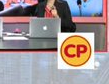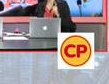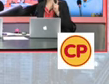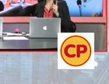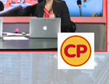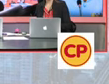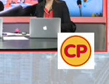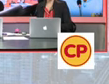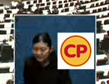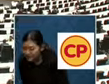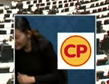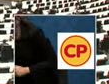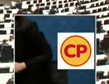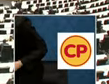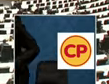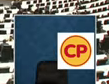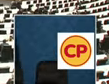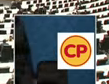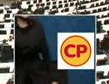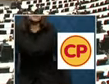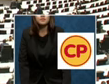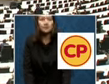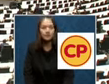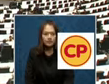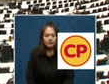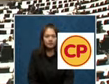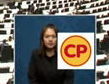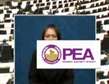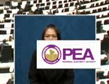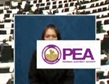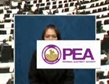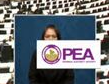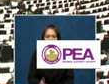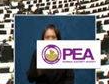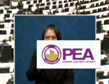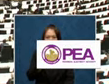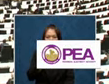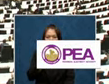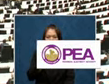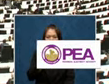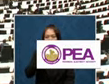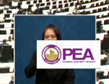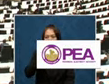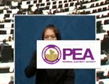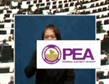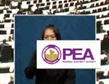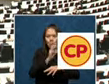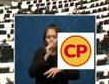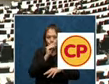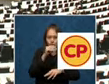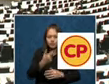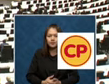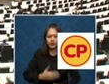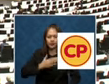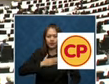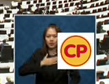ณมังกรยนต์ตระกูลนะคะ ขอเชิญคุณมังกรยืนขึ้นและกล่าวปฏิญาณตนโดยที่ผมจะกล่าวนำเป็นวอกวักนะครับข้า